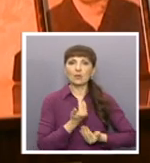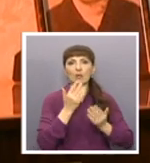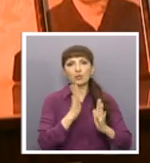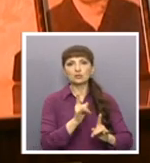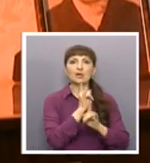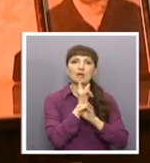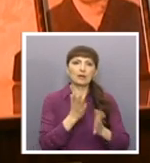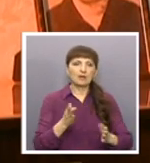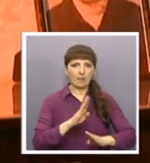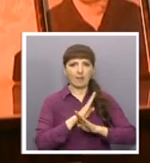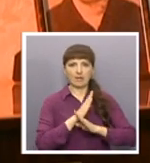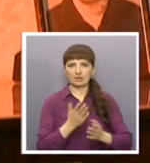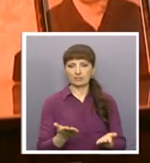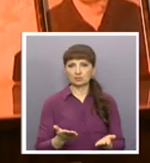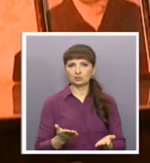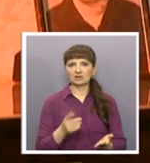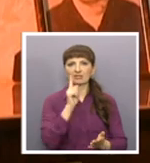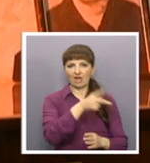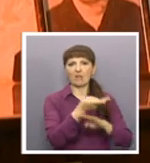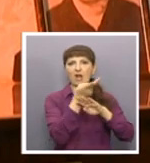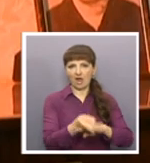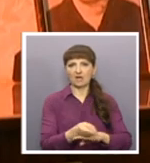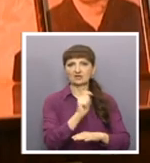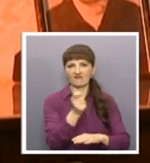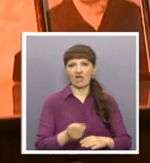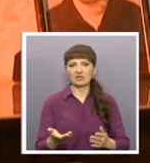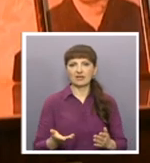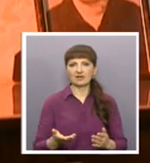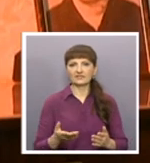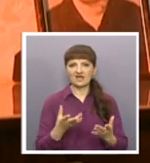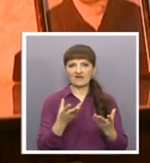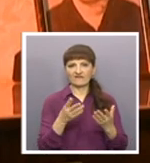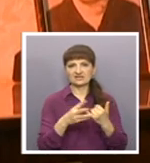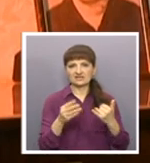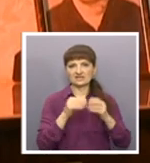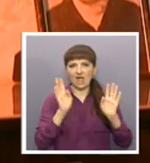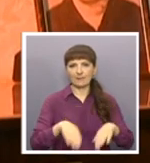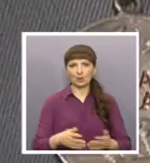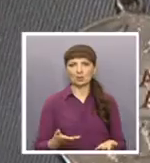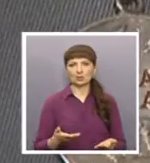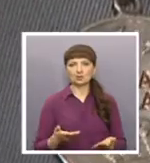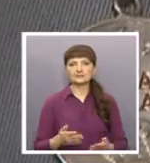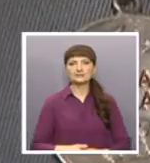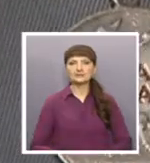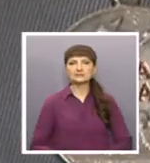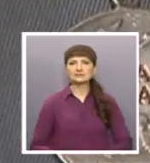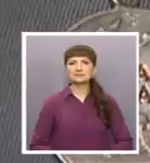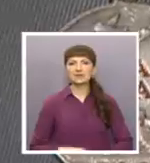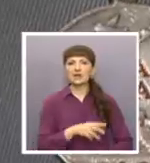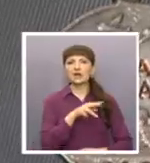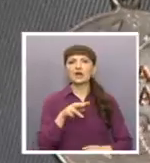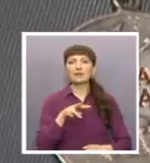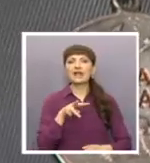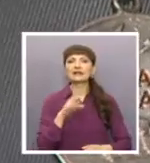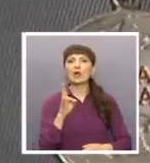цел, или ты там же ляжешь на эту сырую землю, по которой мы ходим. Михаилу